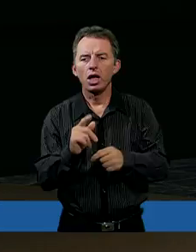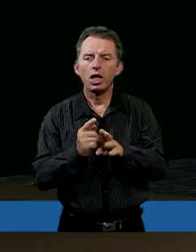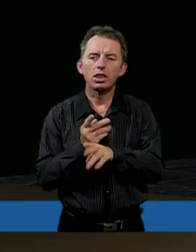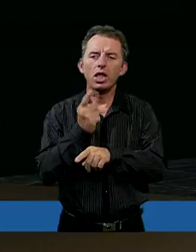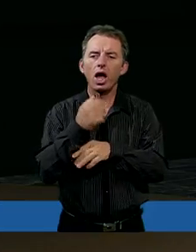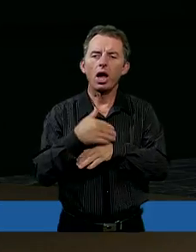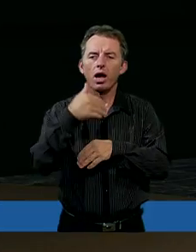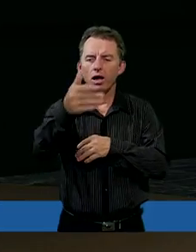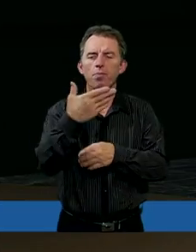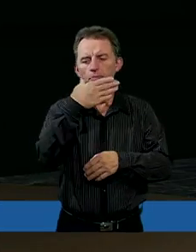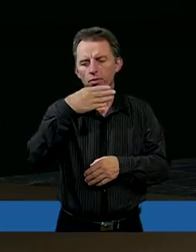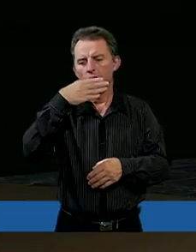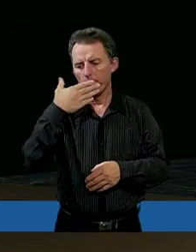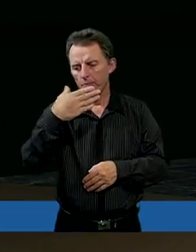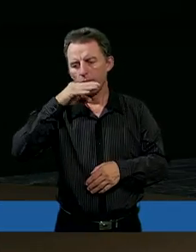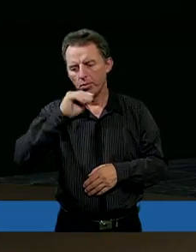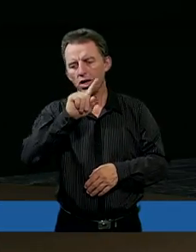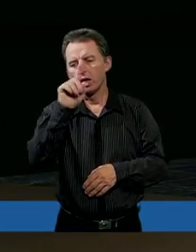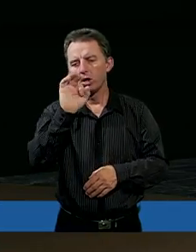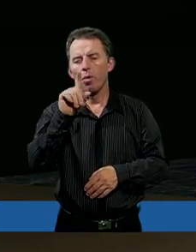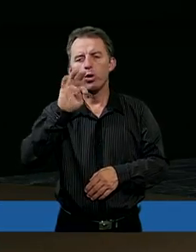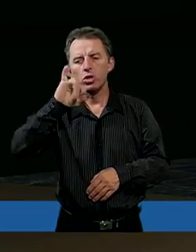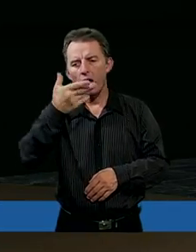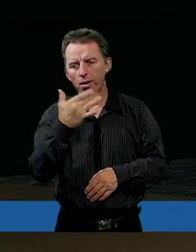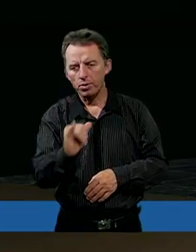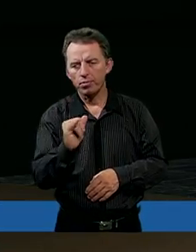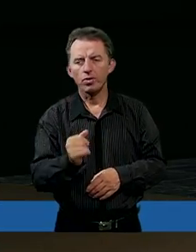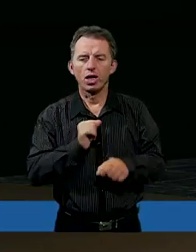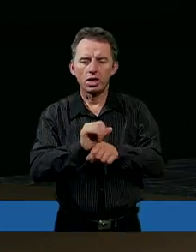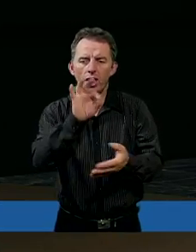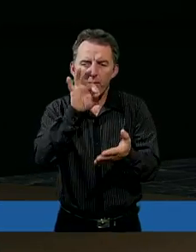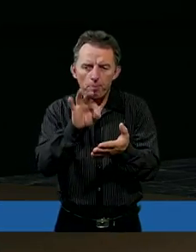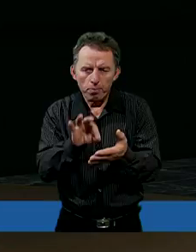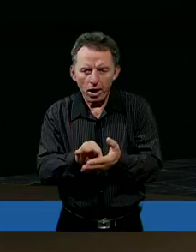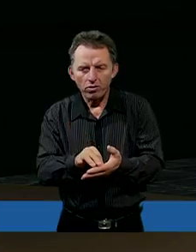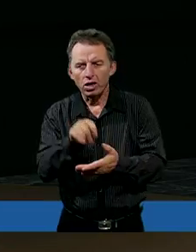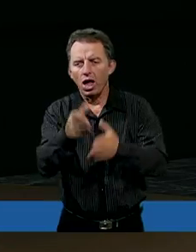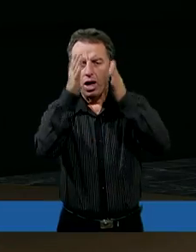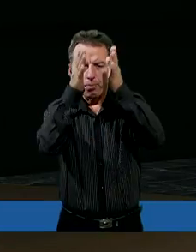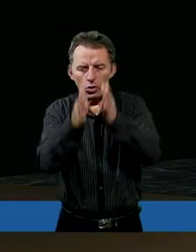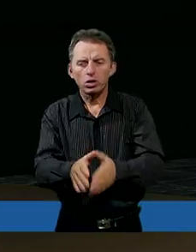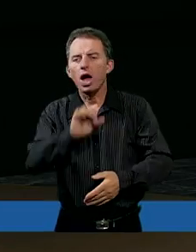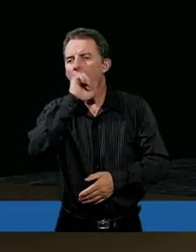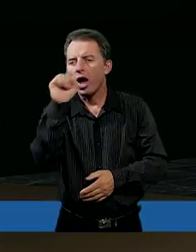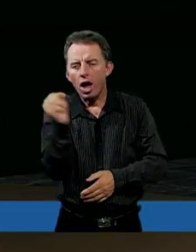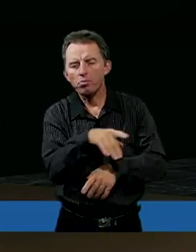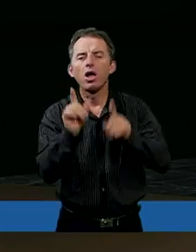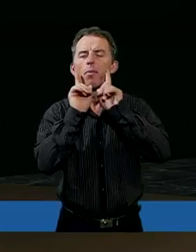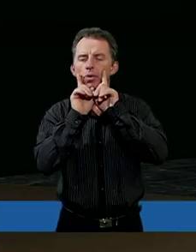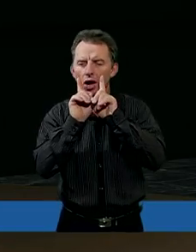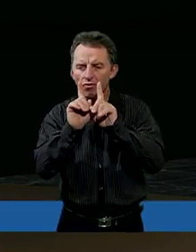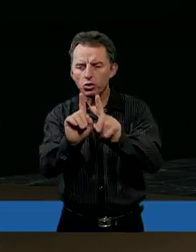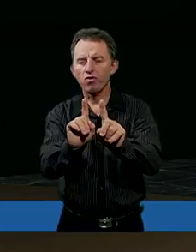dalekim, w Mezopotamii, prawda? Więc jestem pewien, że jest to postać absolutnie